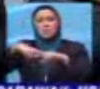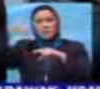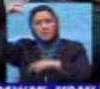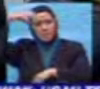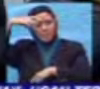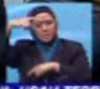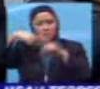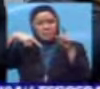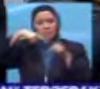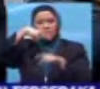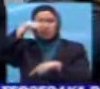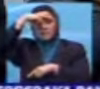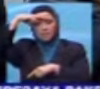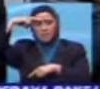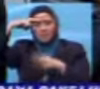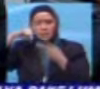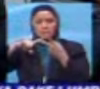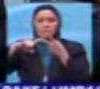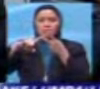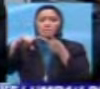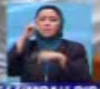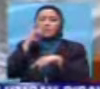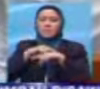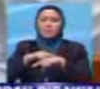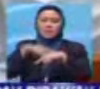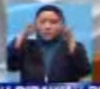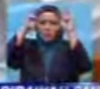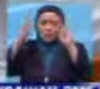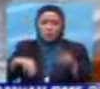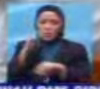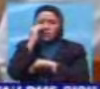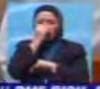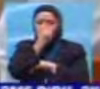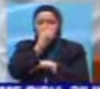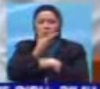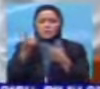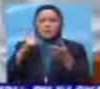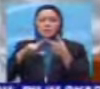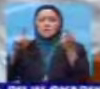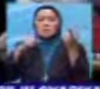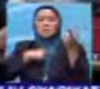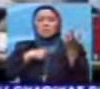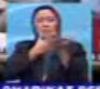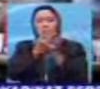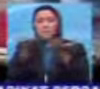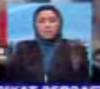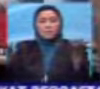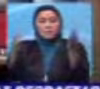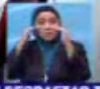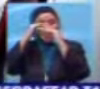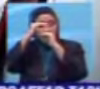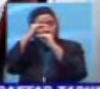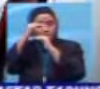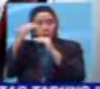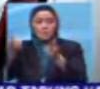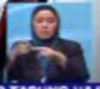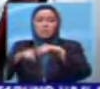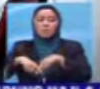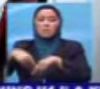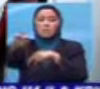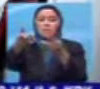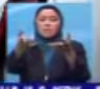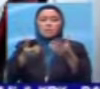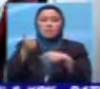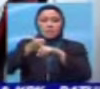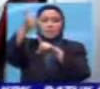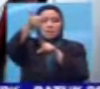sejuk atau musim bunga, dan tempoh pengajian bergantung kepada kehendak masing-masing bermula dari 1 bulan mengikut